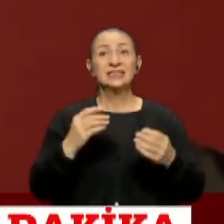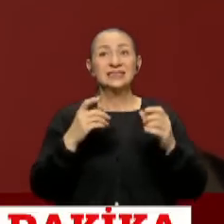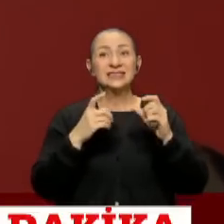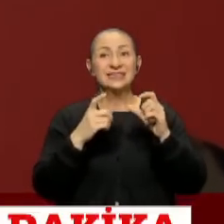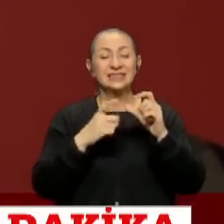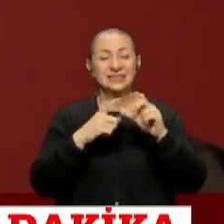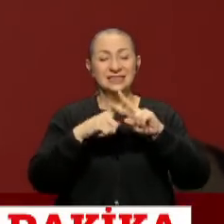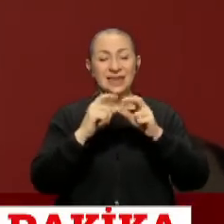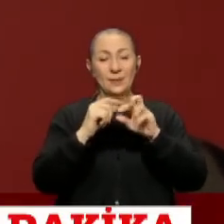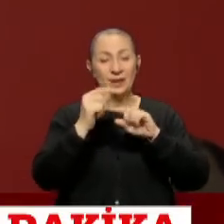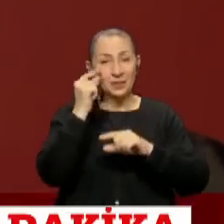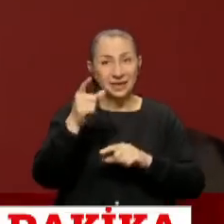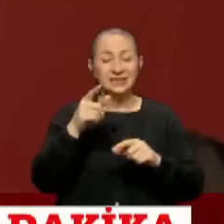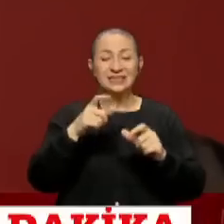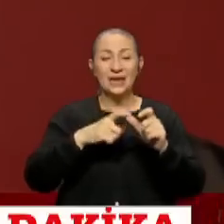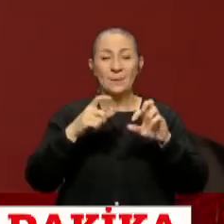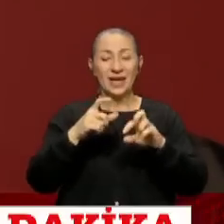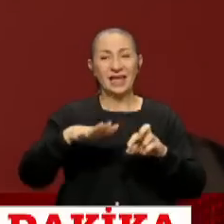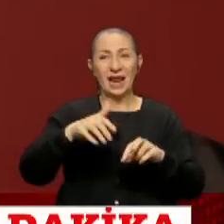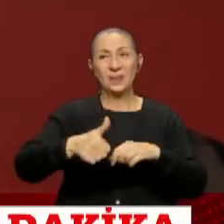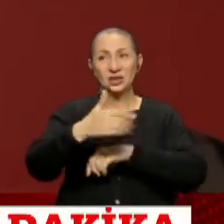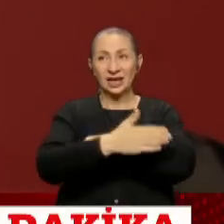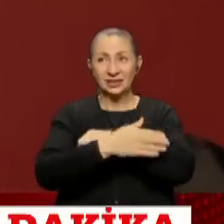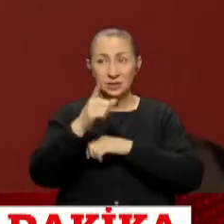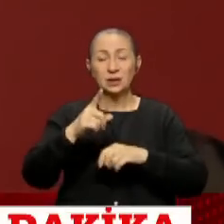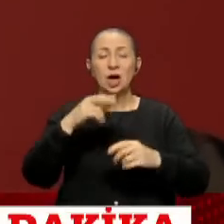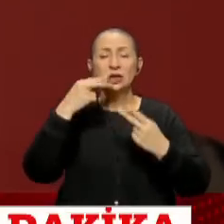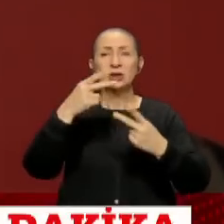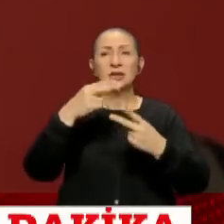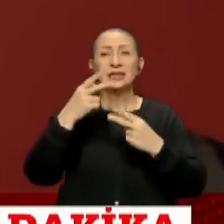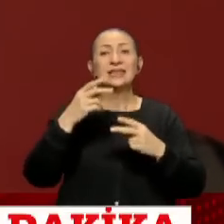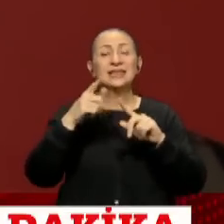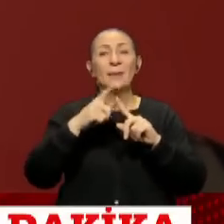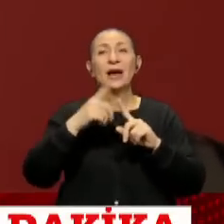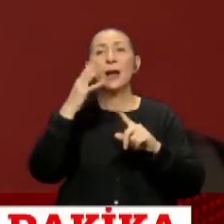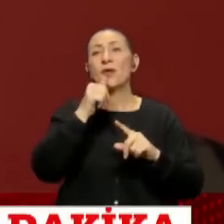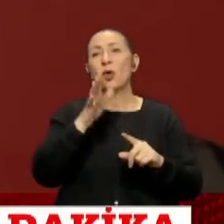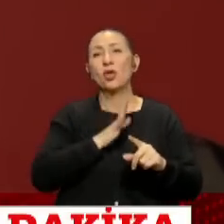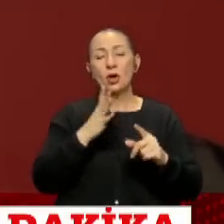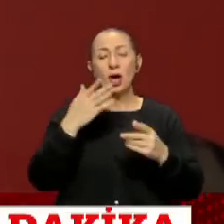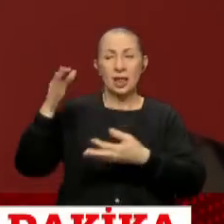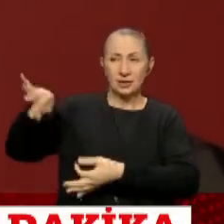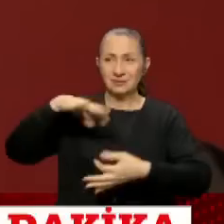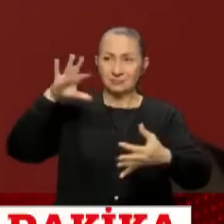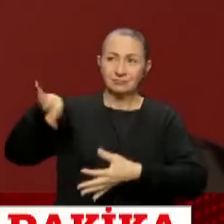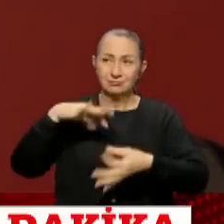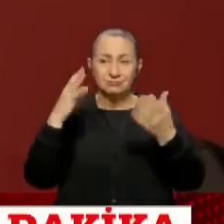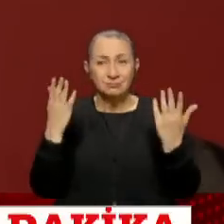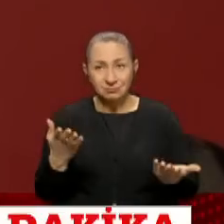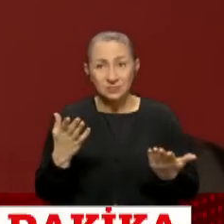Sabri Tekir, Saadet Partisi Genel Başkan Vekili kürsüde Temel Karamollaoğlu'nun mesajlarını iletiyor aslında